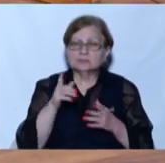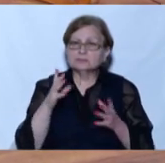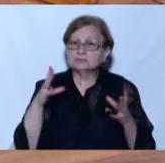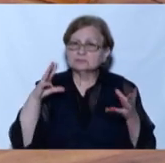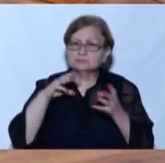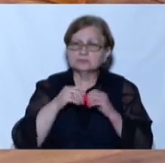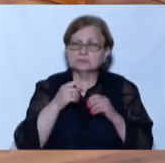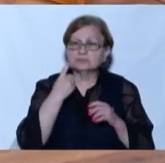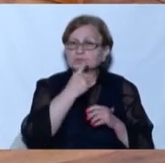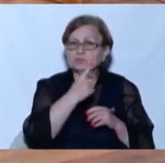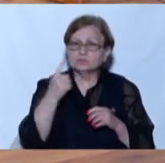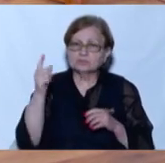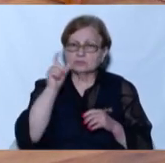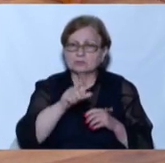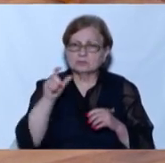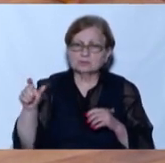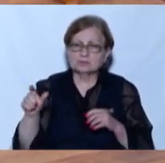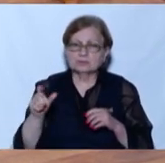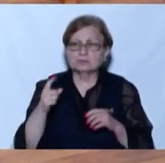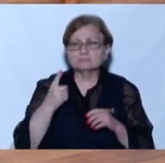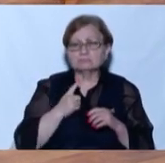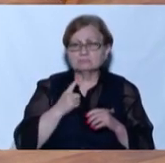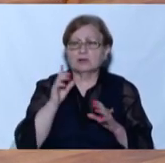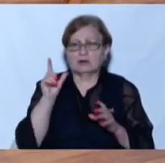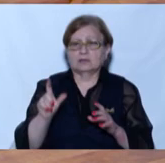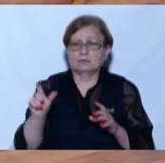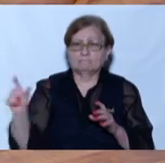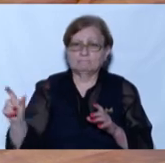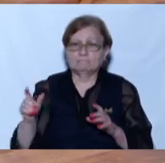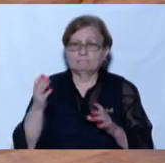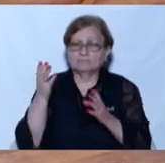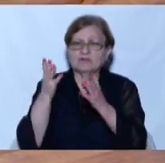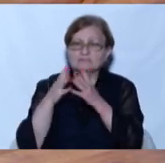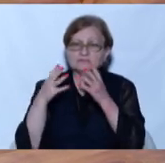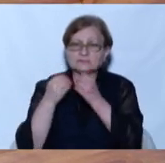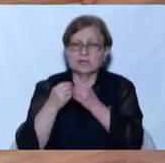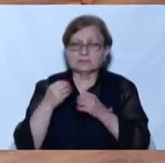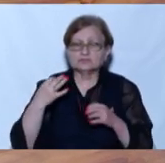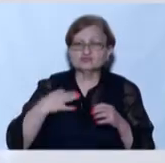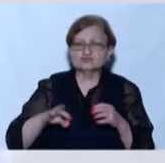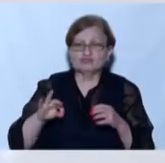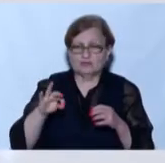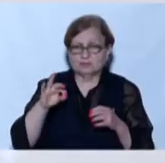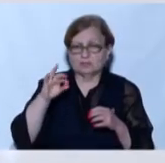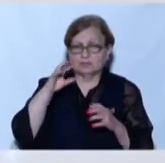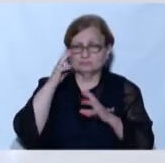აი თითოეული ადამიანი არის ცალკე კერძო ადამიანი, არის თავისი ერის შვილი და არის კაცობრიობის